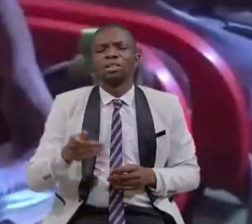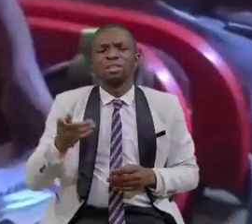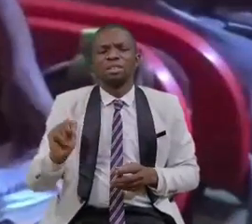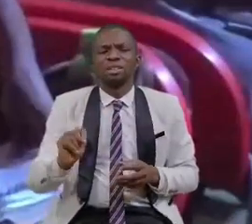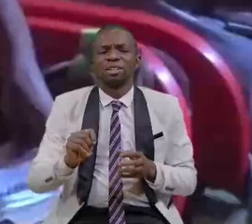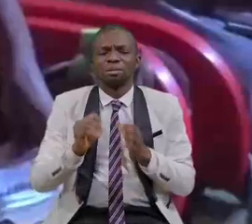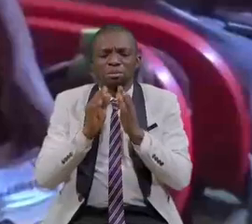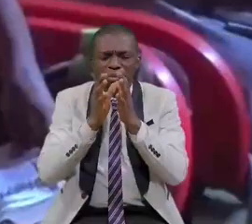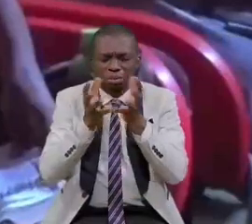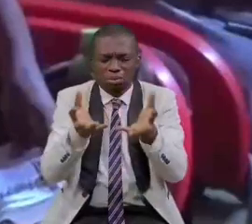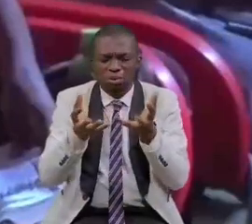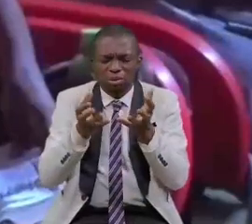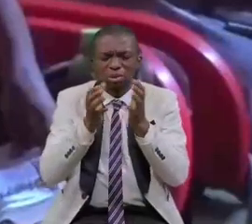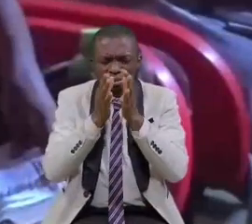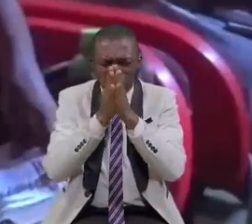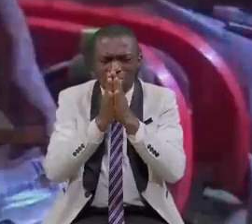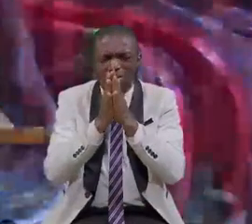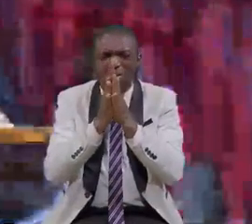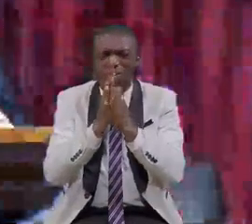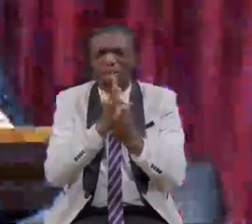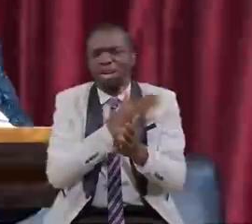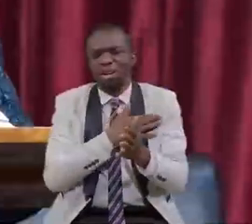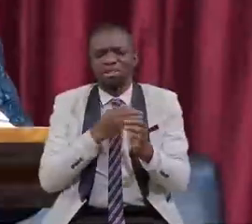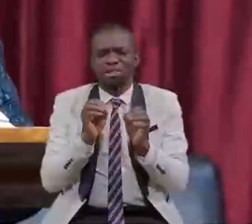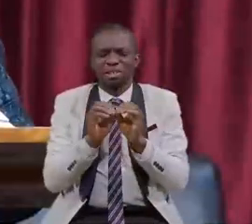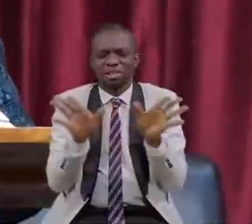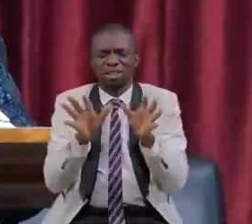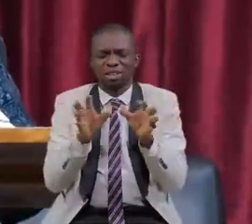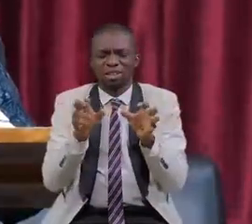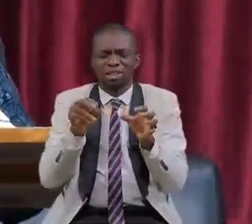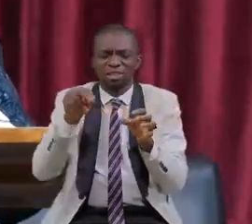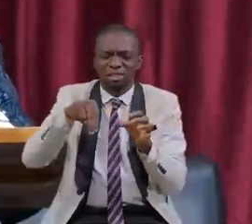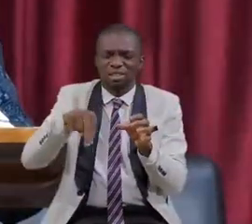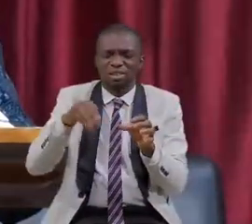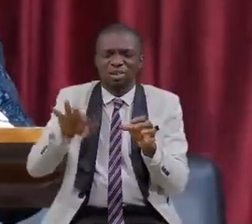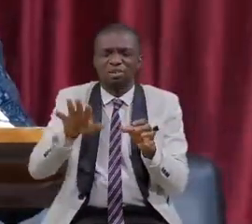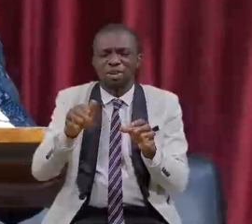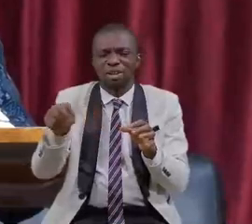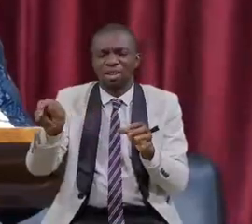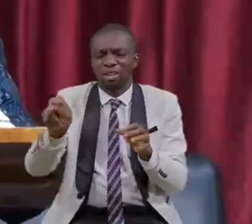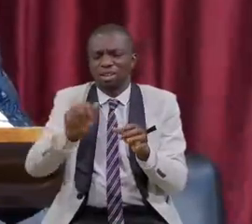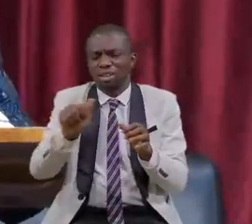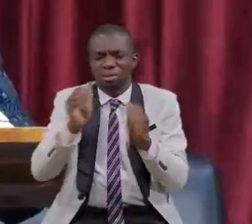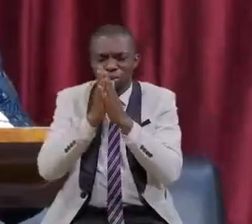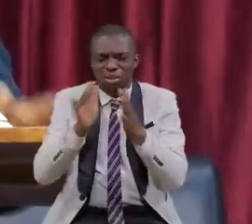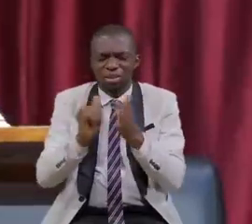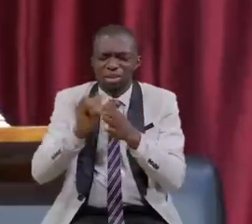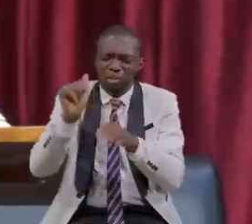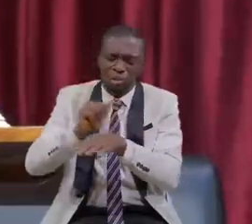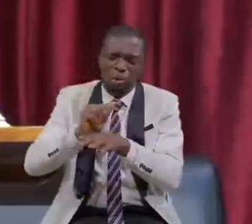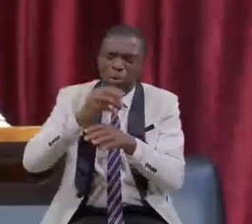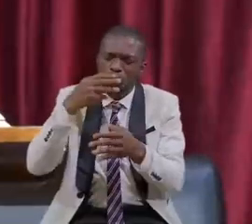Oui, la requête et la signification dans une prière efficace. L'homme a des